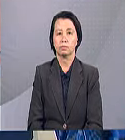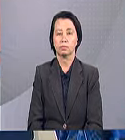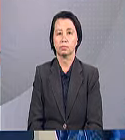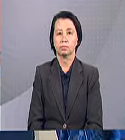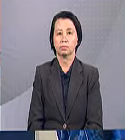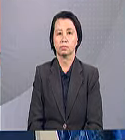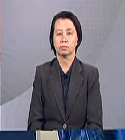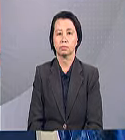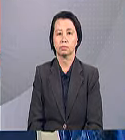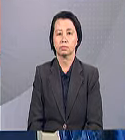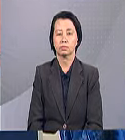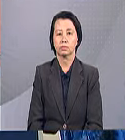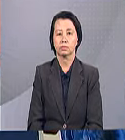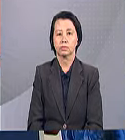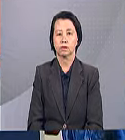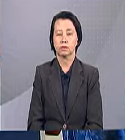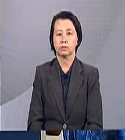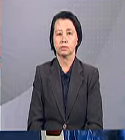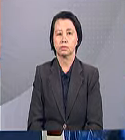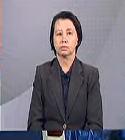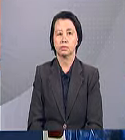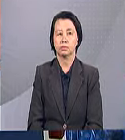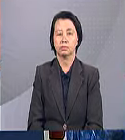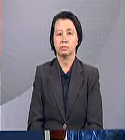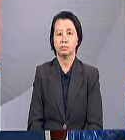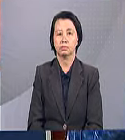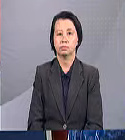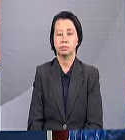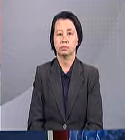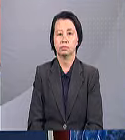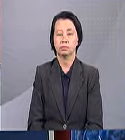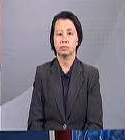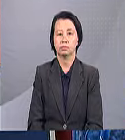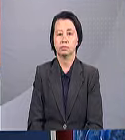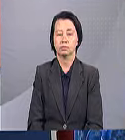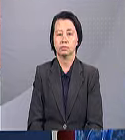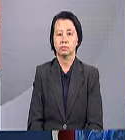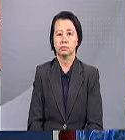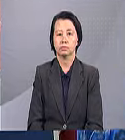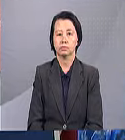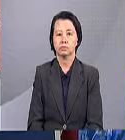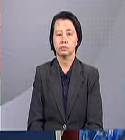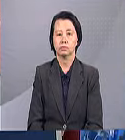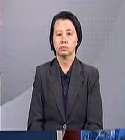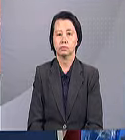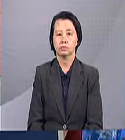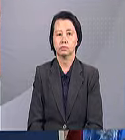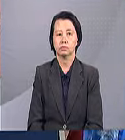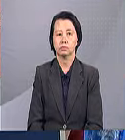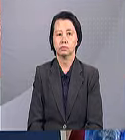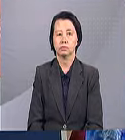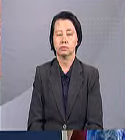محمد صلى الله عليه وسلم أشهد أن لا إله إلا الله وحده لا شريك